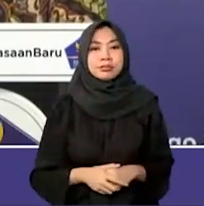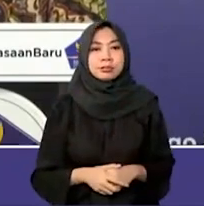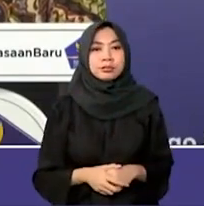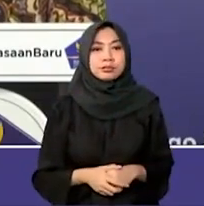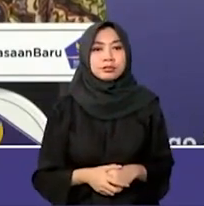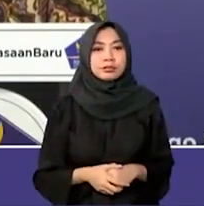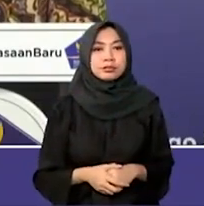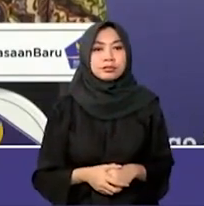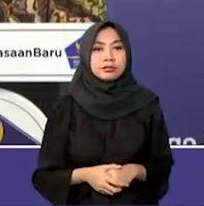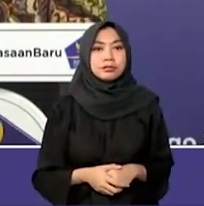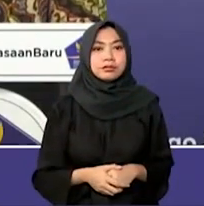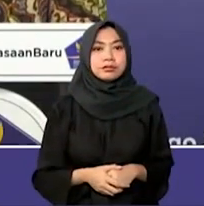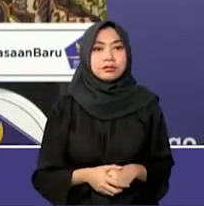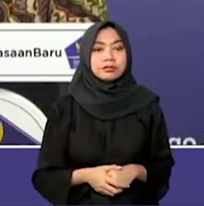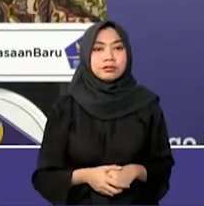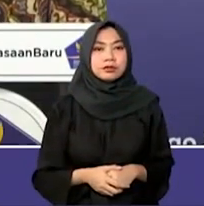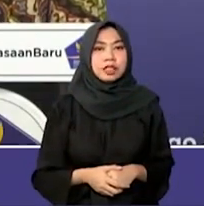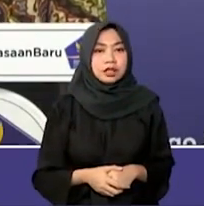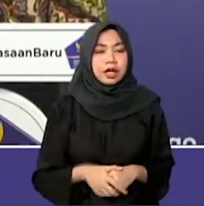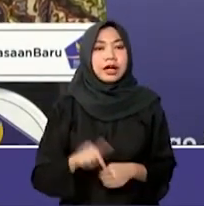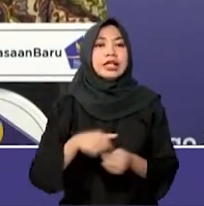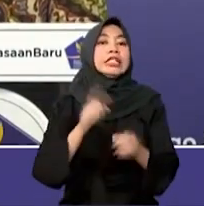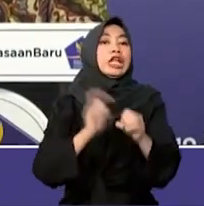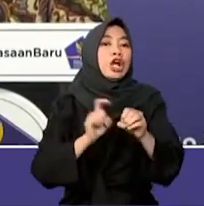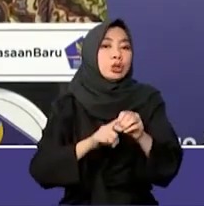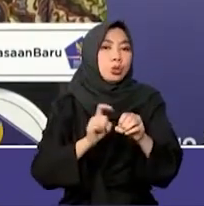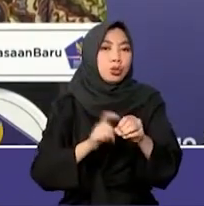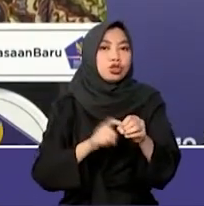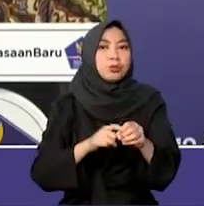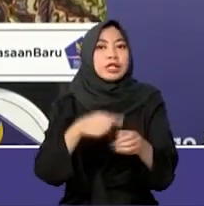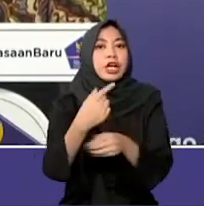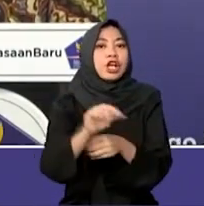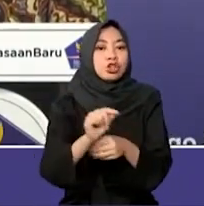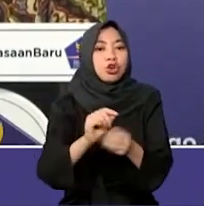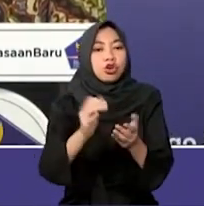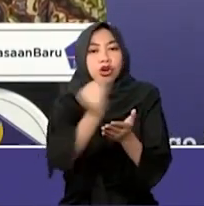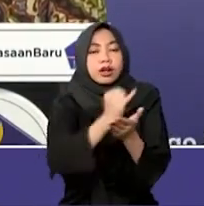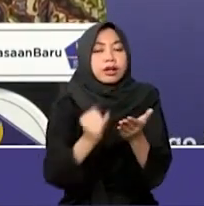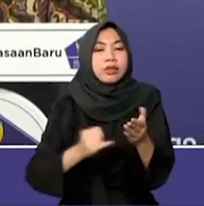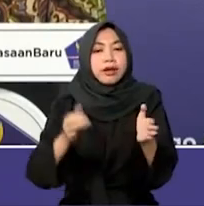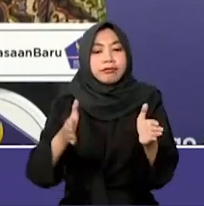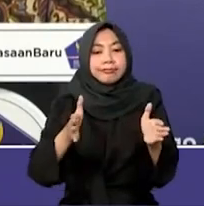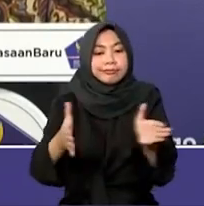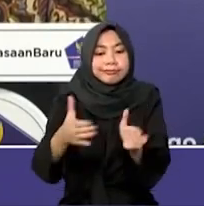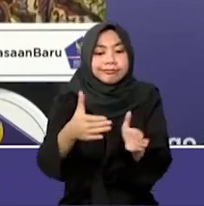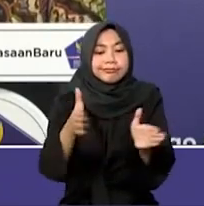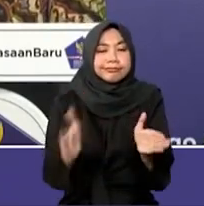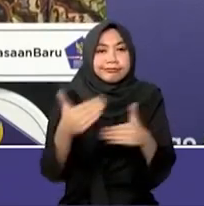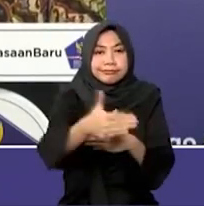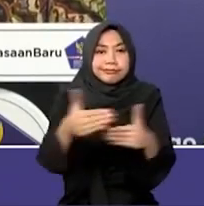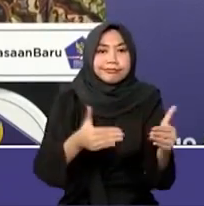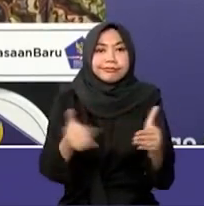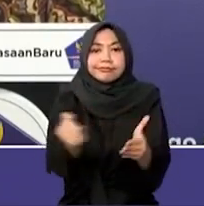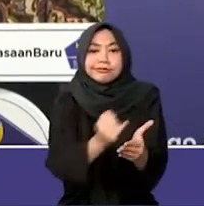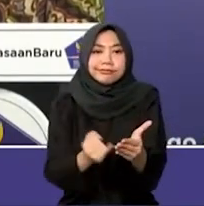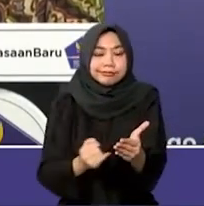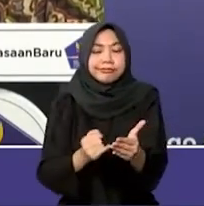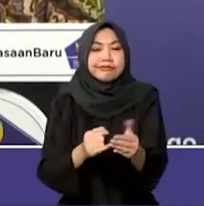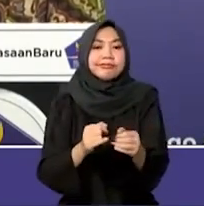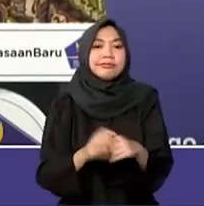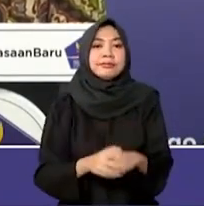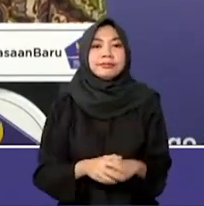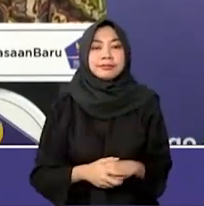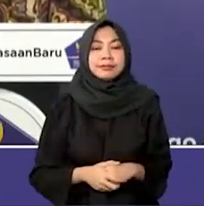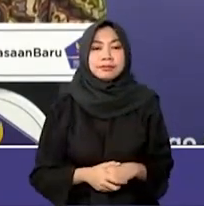oleh desain ruangan desain kantornya upayakan itu bisa kita lakukan termasuk ruangan-ruangan